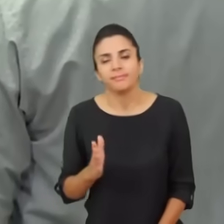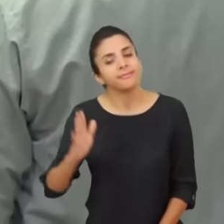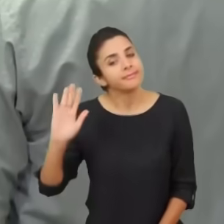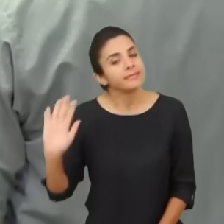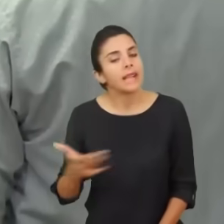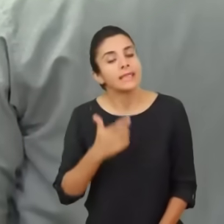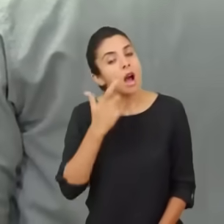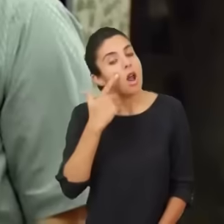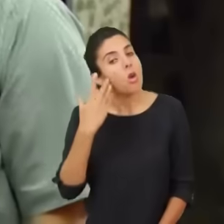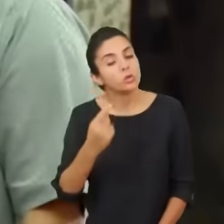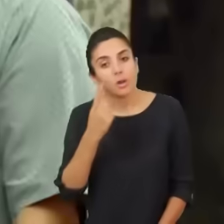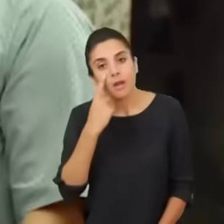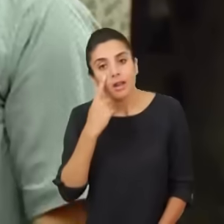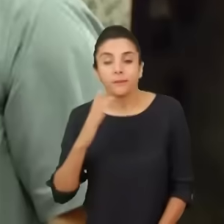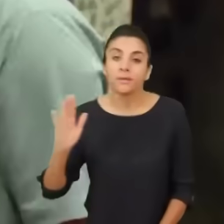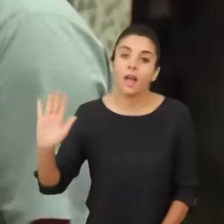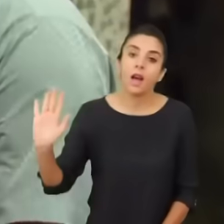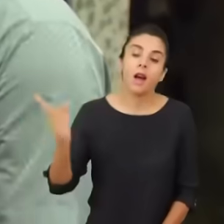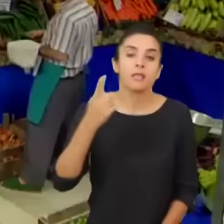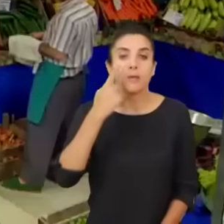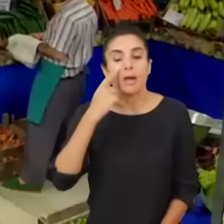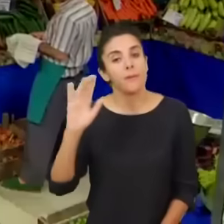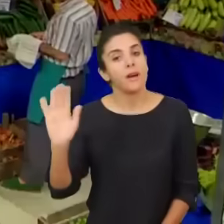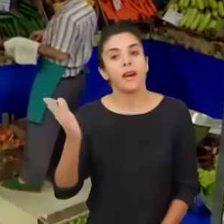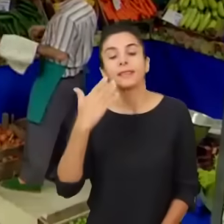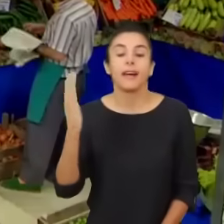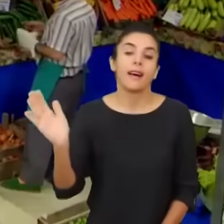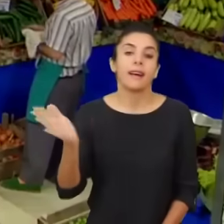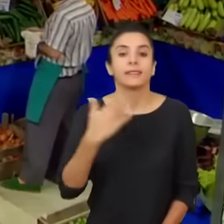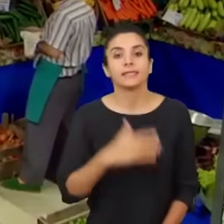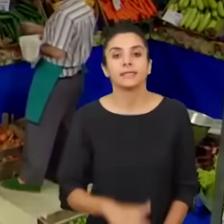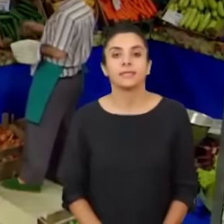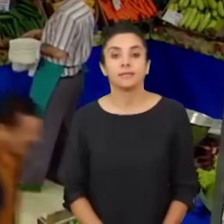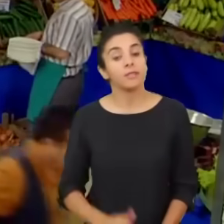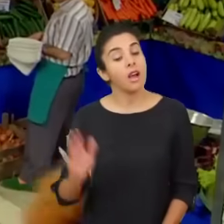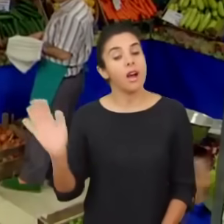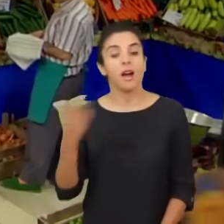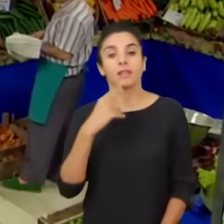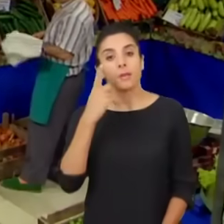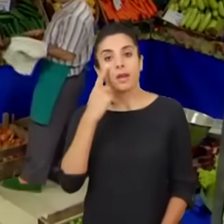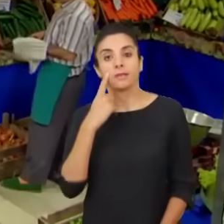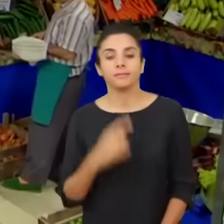Neyse, hayırlısı olsun. Hadi bakayım. Hadi. Evet.